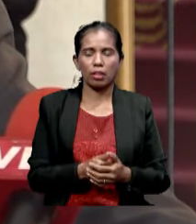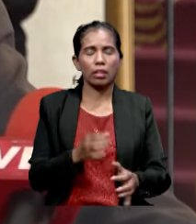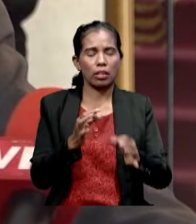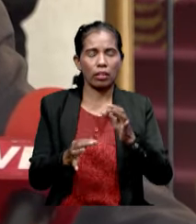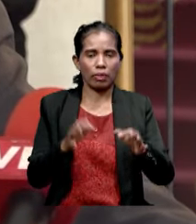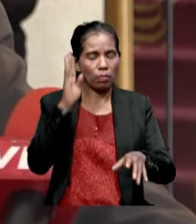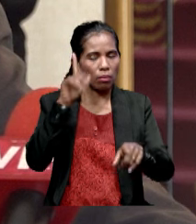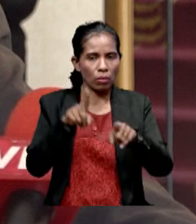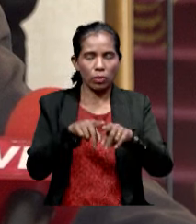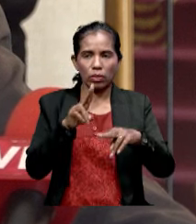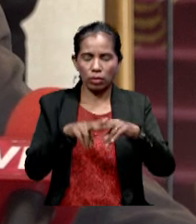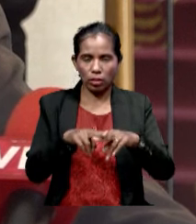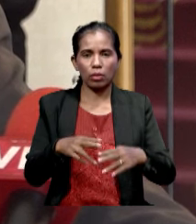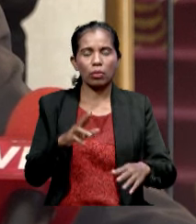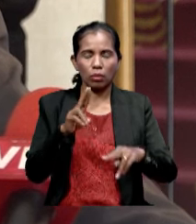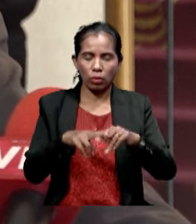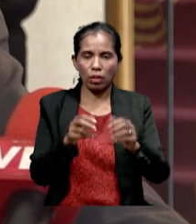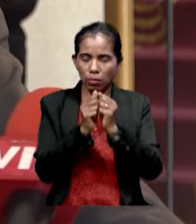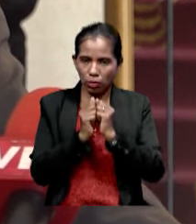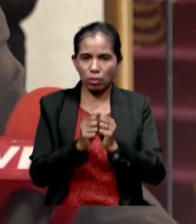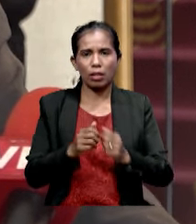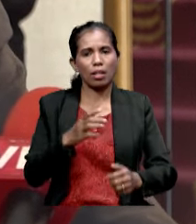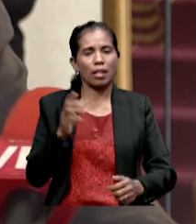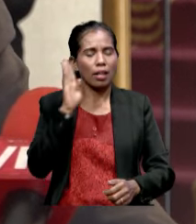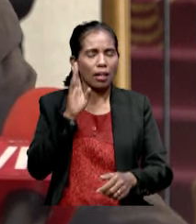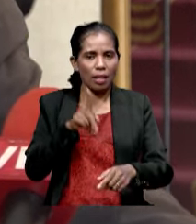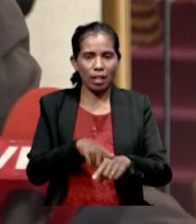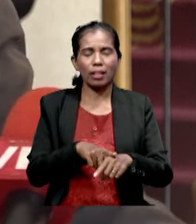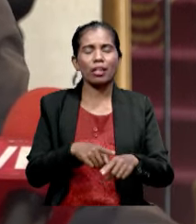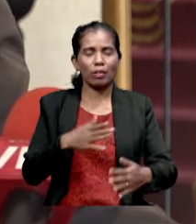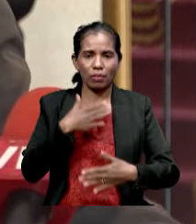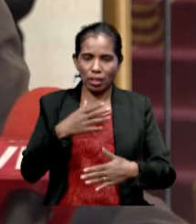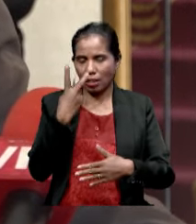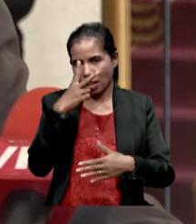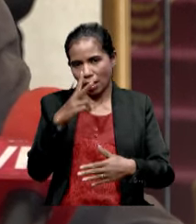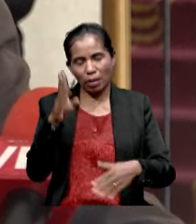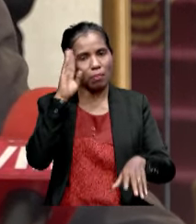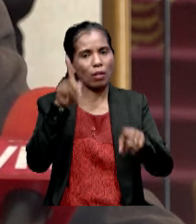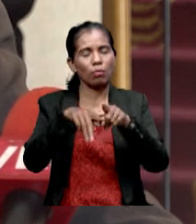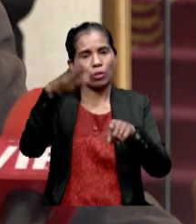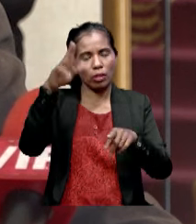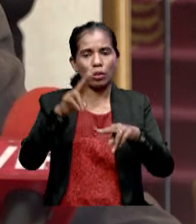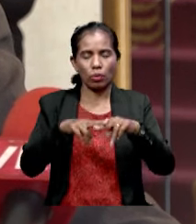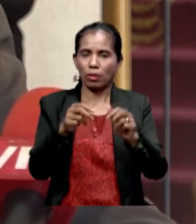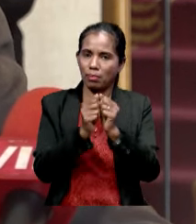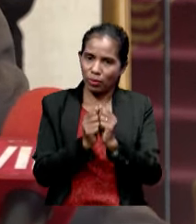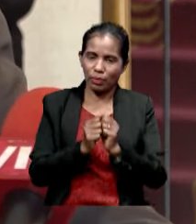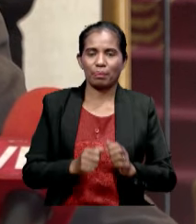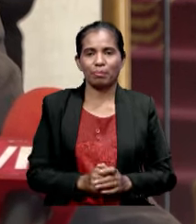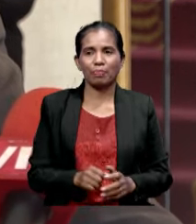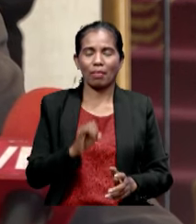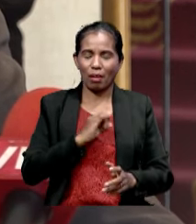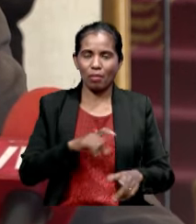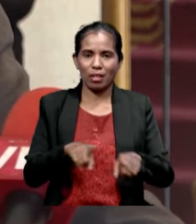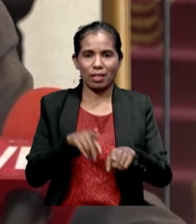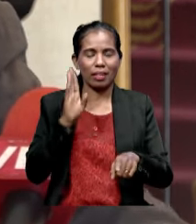turamutuk ne alen sira contenti ka ne alen ne vemo ka la contenti kon haremon ser turamutuk ne. How anes alen